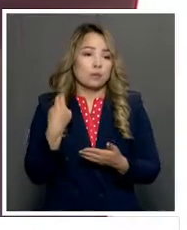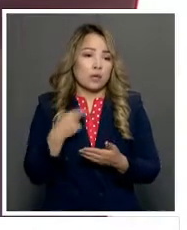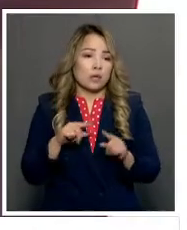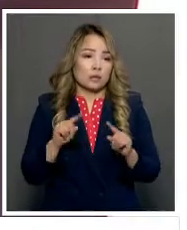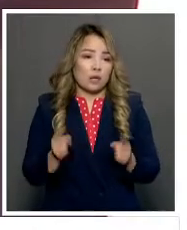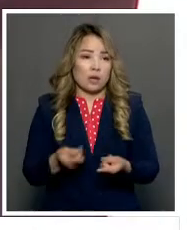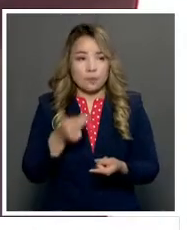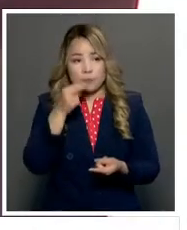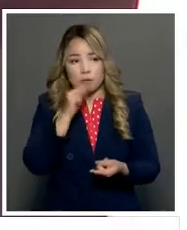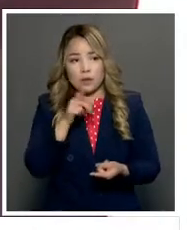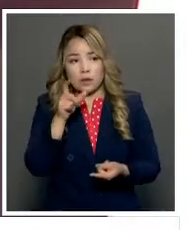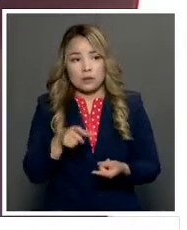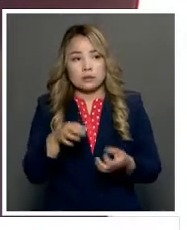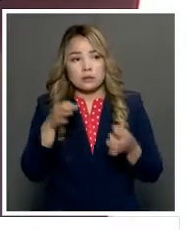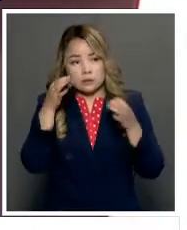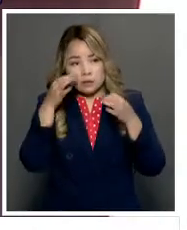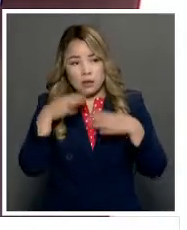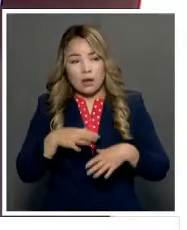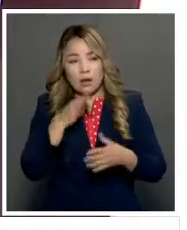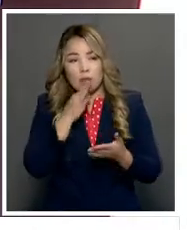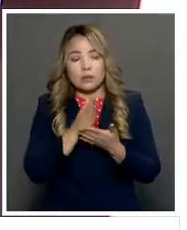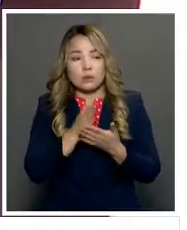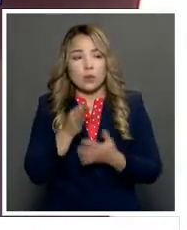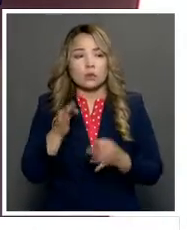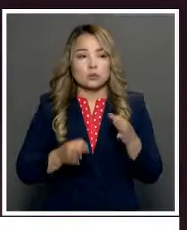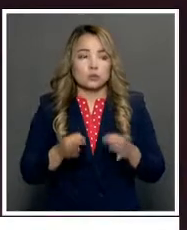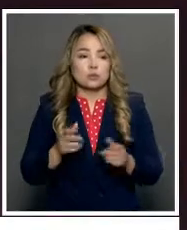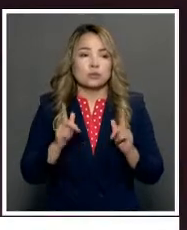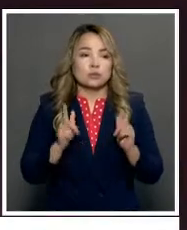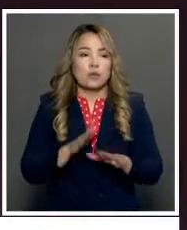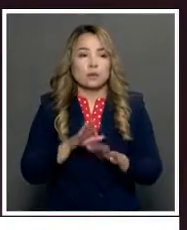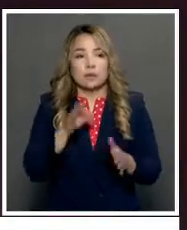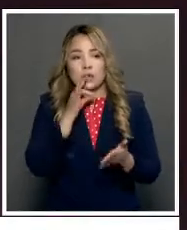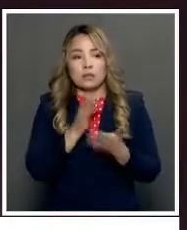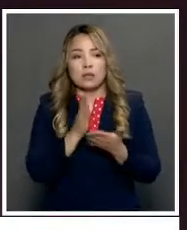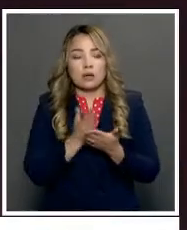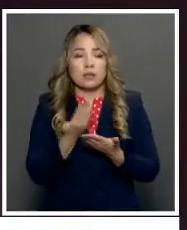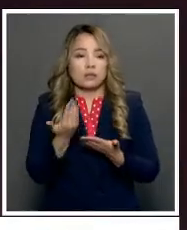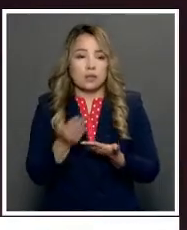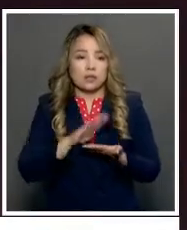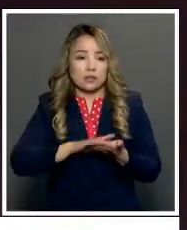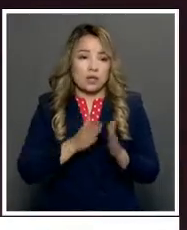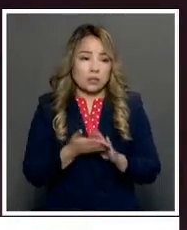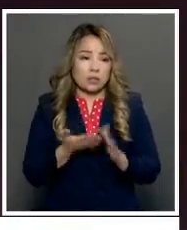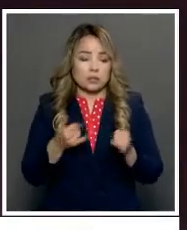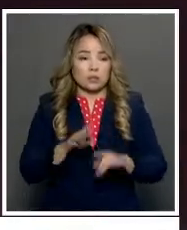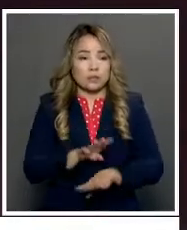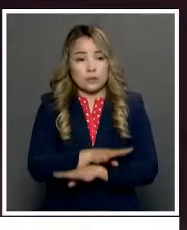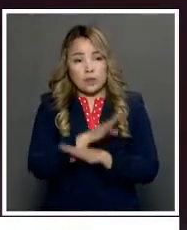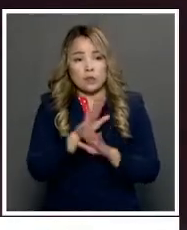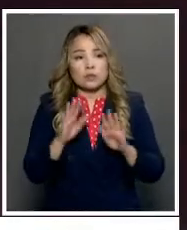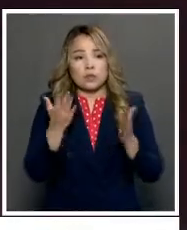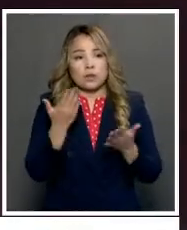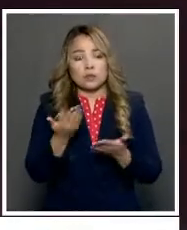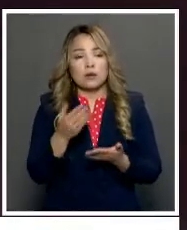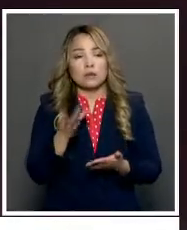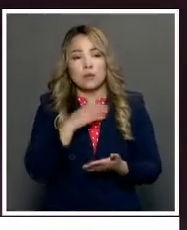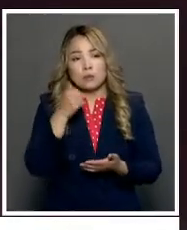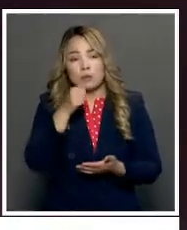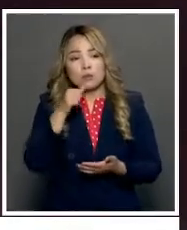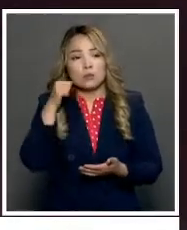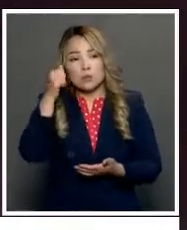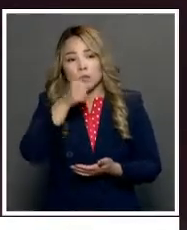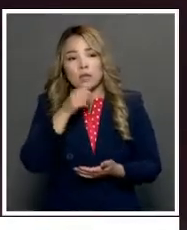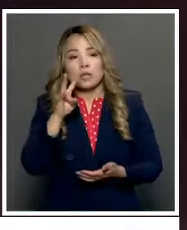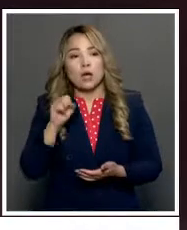кезде айыпталушы көз жасына ерік берді, тіпті сот үкімімен келіспейтінін жеткізді. Айта кетейік, жантүршігерлік қылмыстық оқиға ағымдағы жылдың